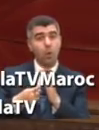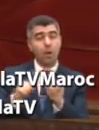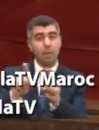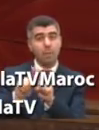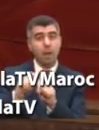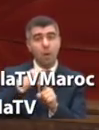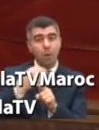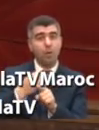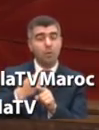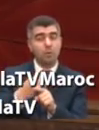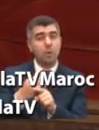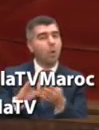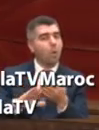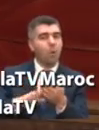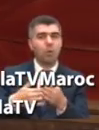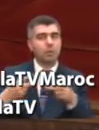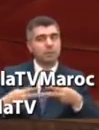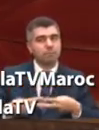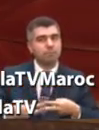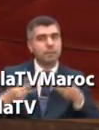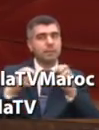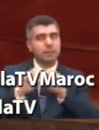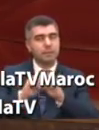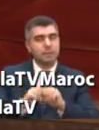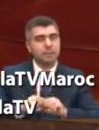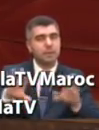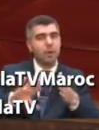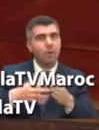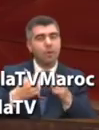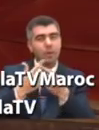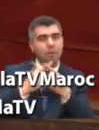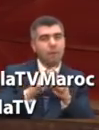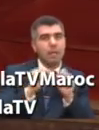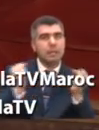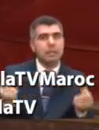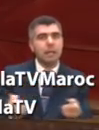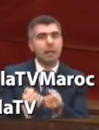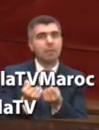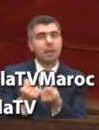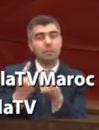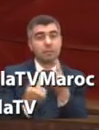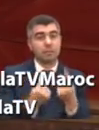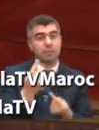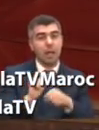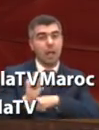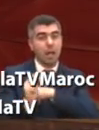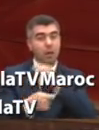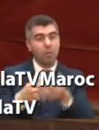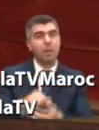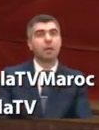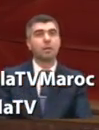الحاجيات الأساسية ديال الإنارة ولكن تستجب أيضا للحركية التنموية اللي كيعرفها العالم القروي.